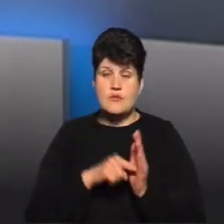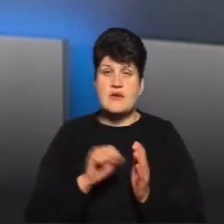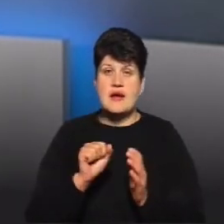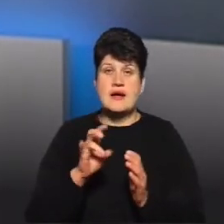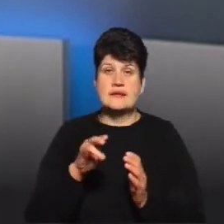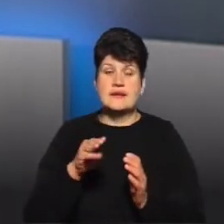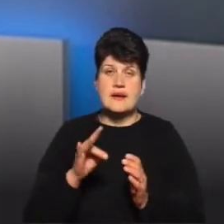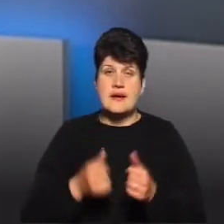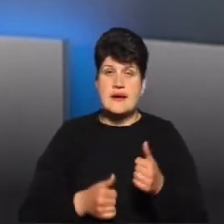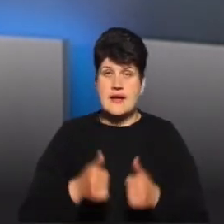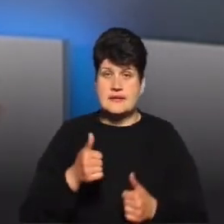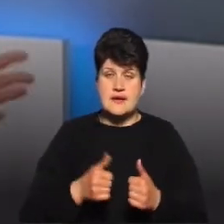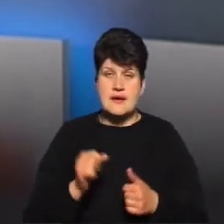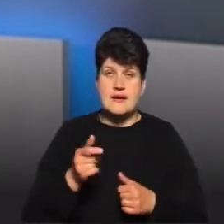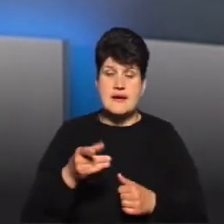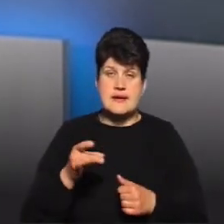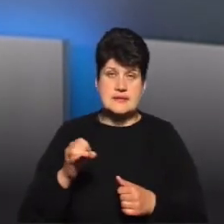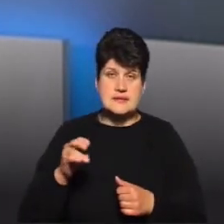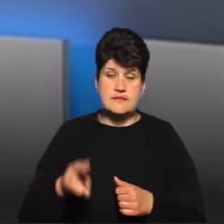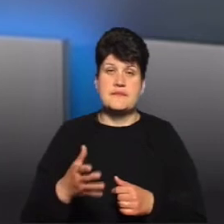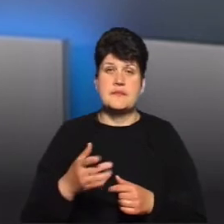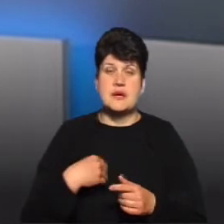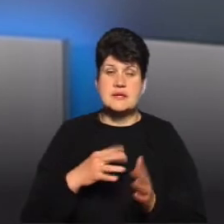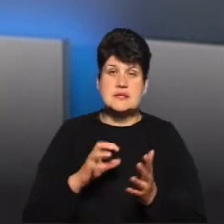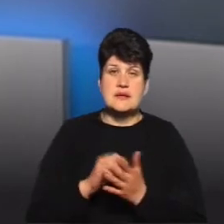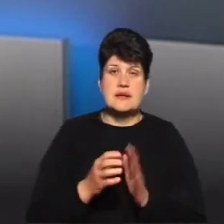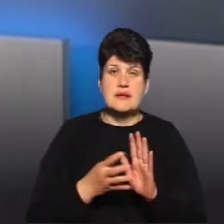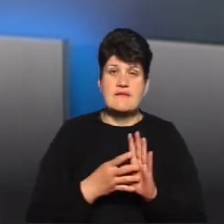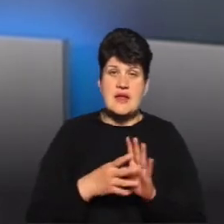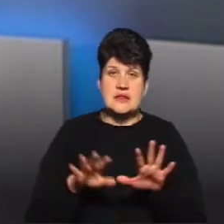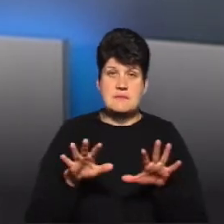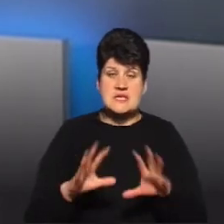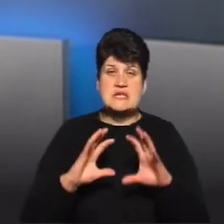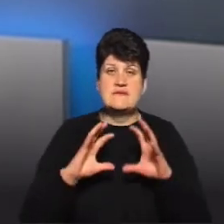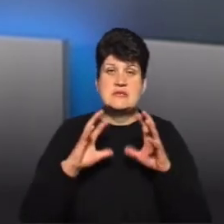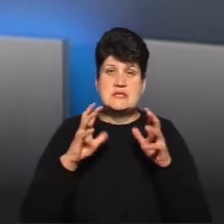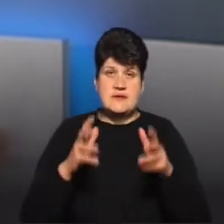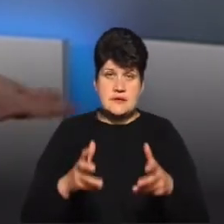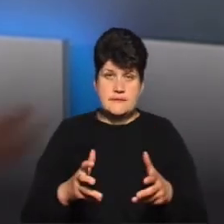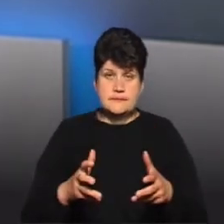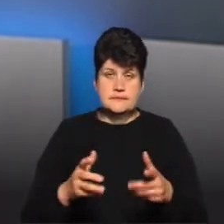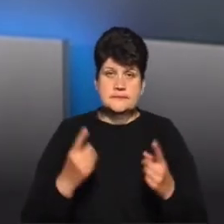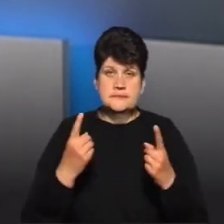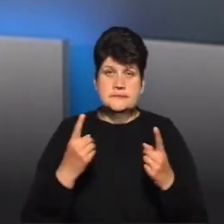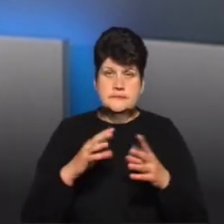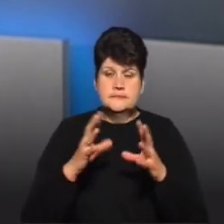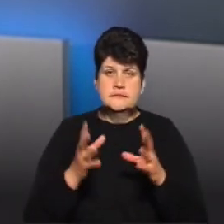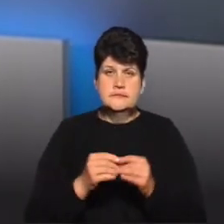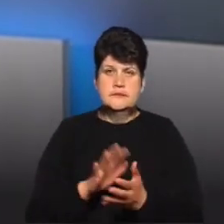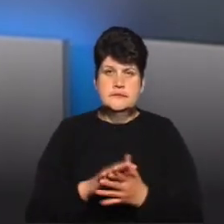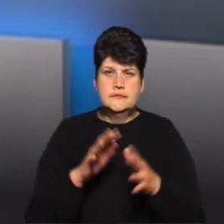24 на 7 Wall Street. Ми зайняли 9 місце в світі за найбільшим обсягом сміття на одного жителя.